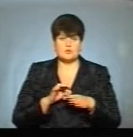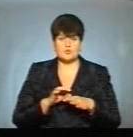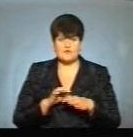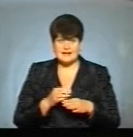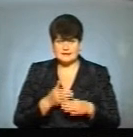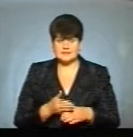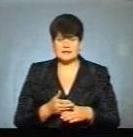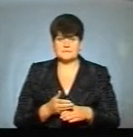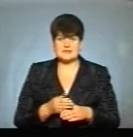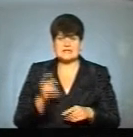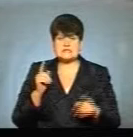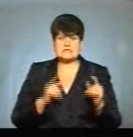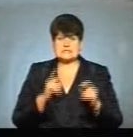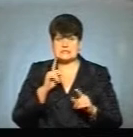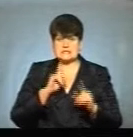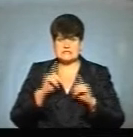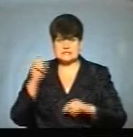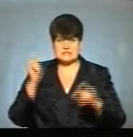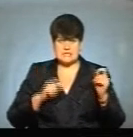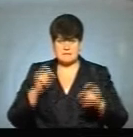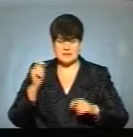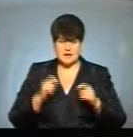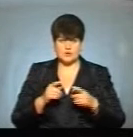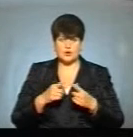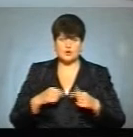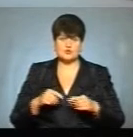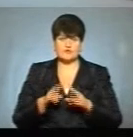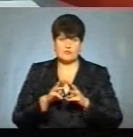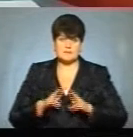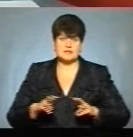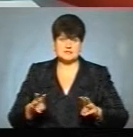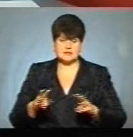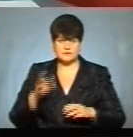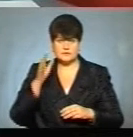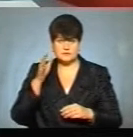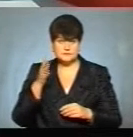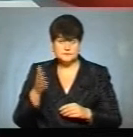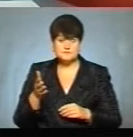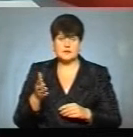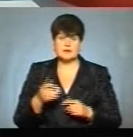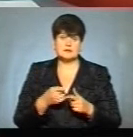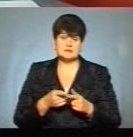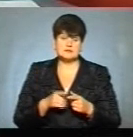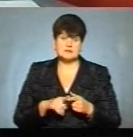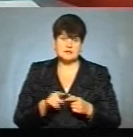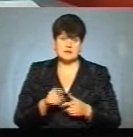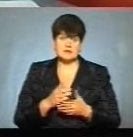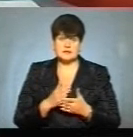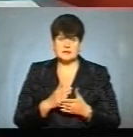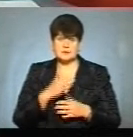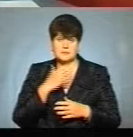такого семінару, який організовує Міністерство науки і освіти, то є